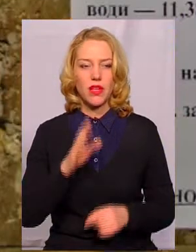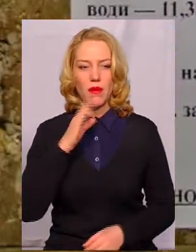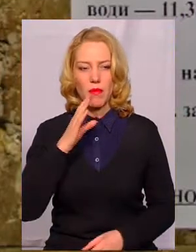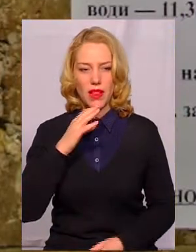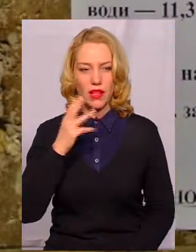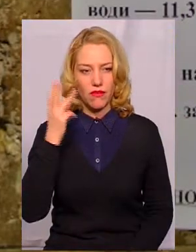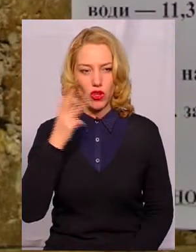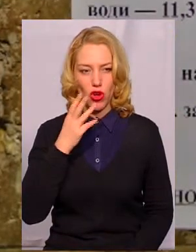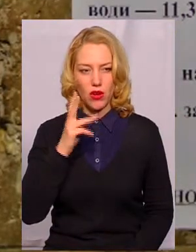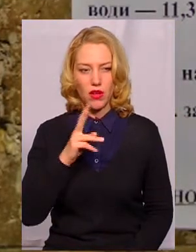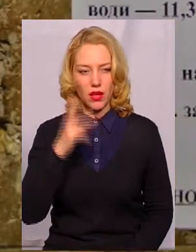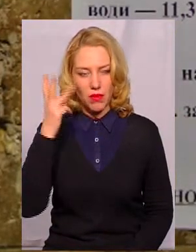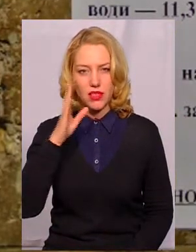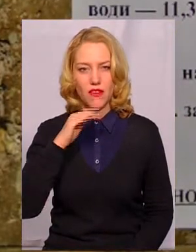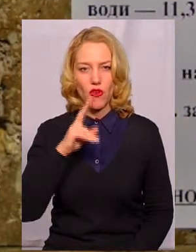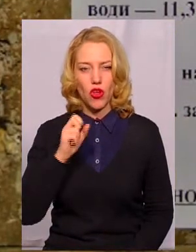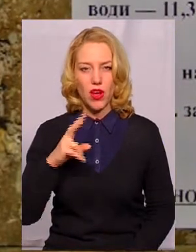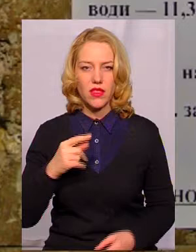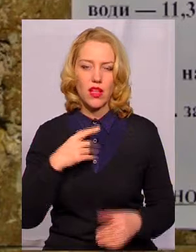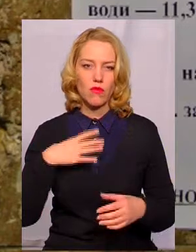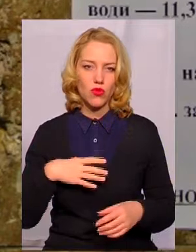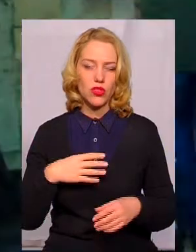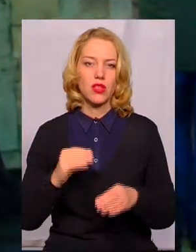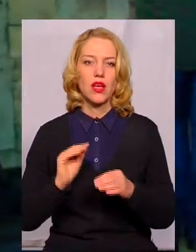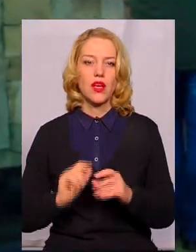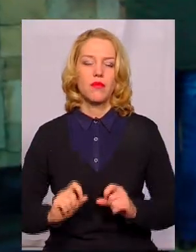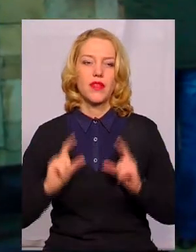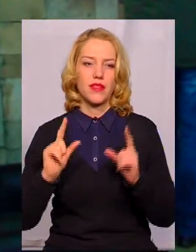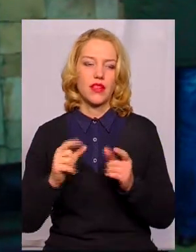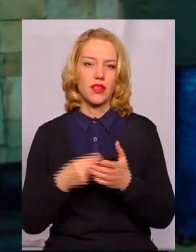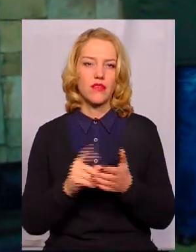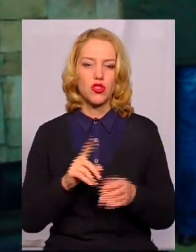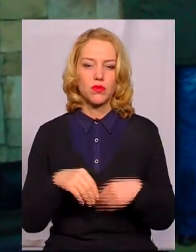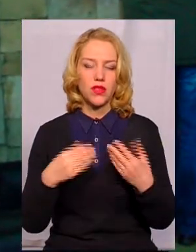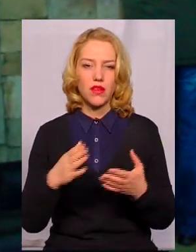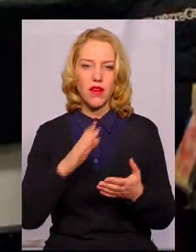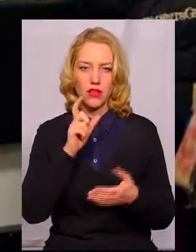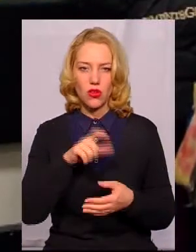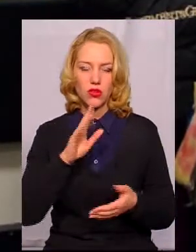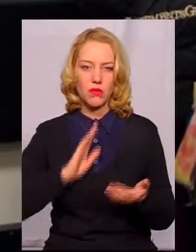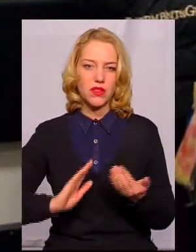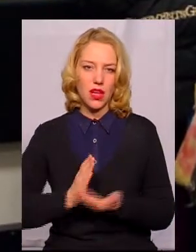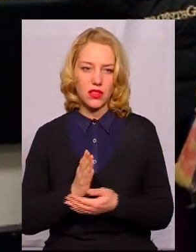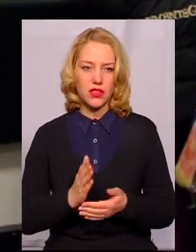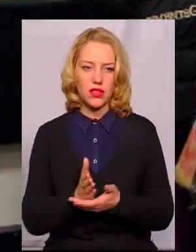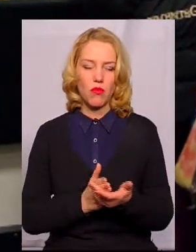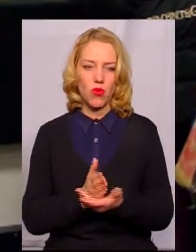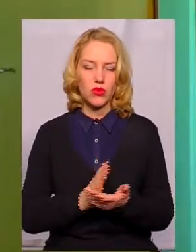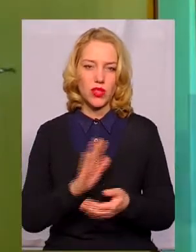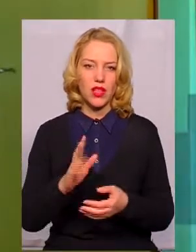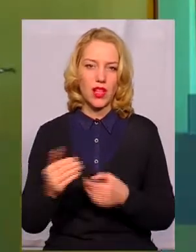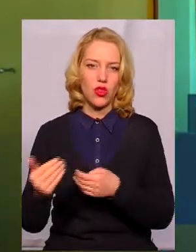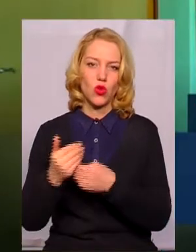Лункін. Додає, мусили підняти тарифи або надавати хмельницьким споживачам якісні послуги та не дотуватися з міського